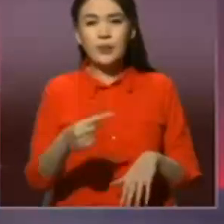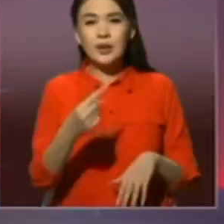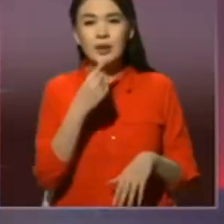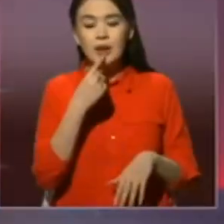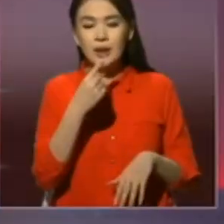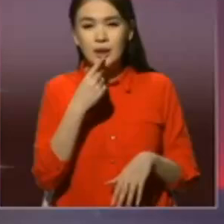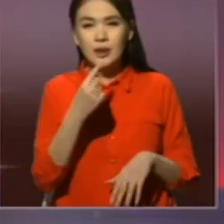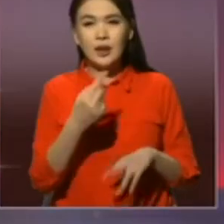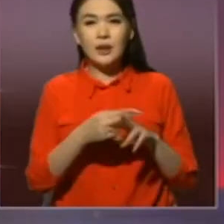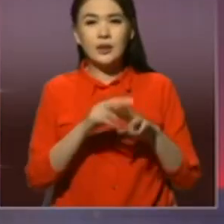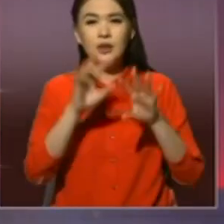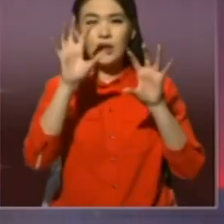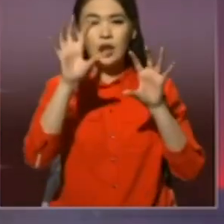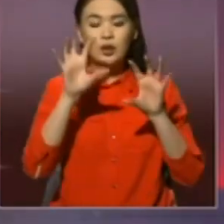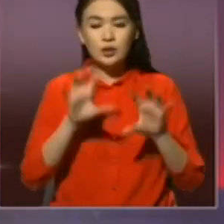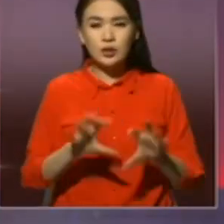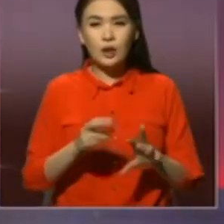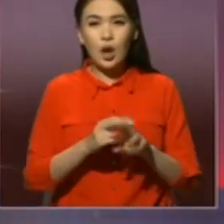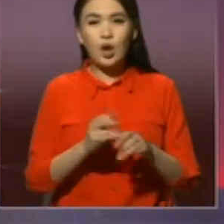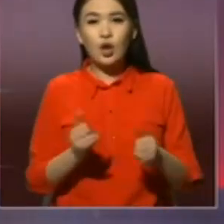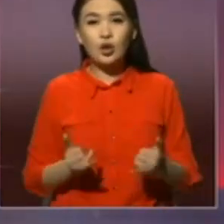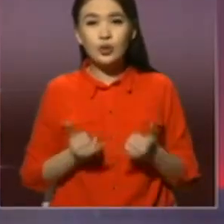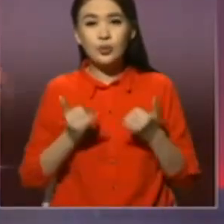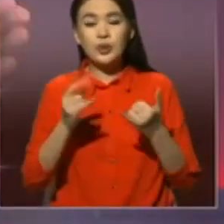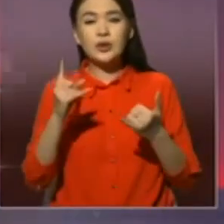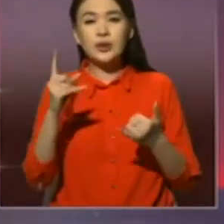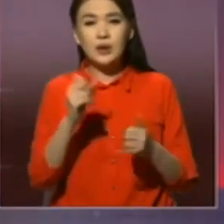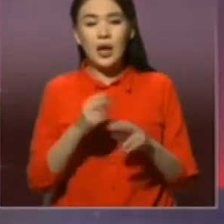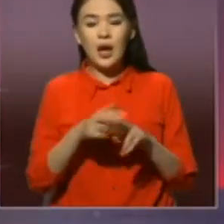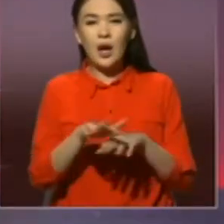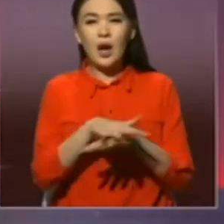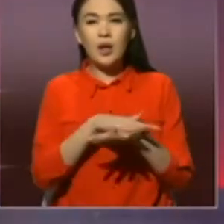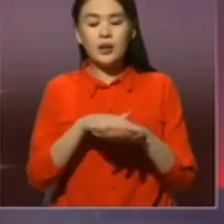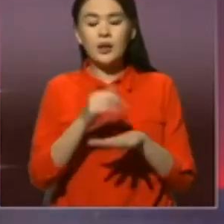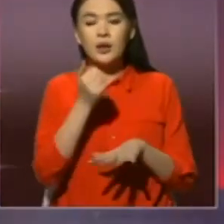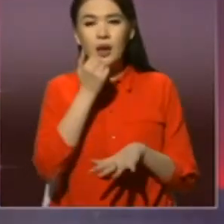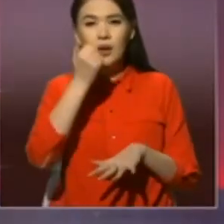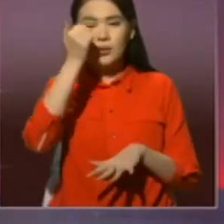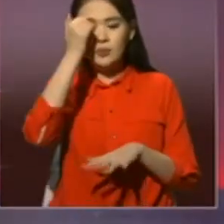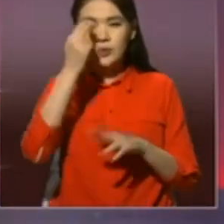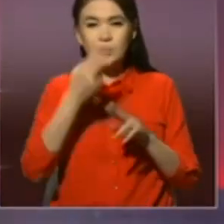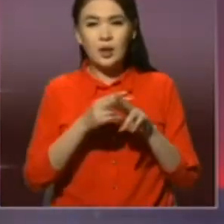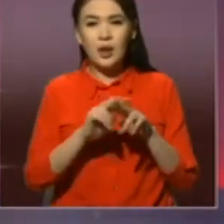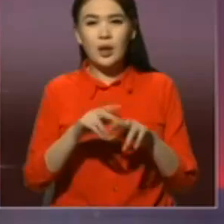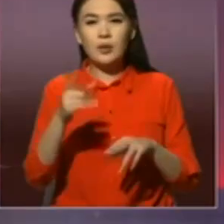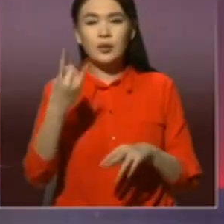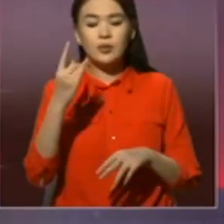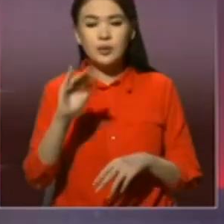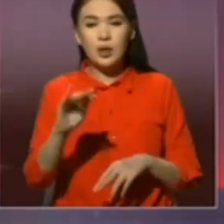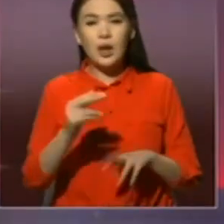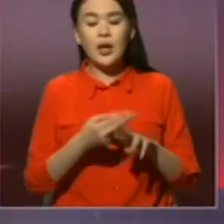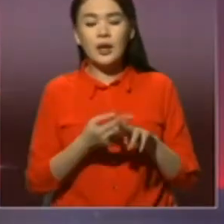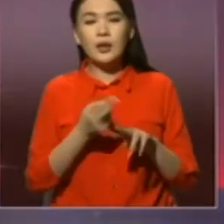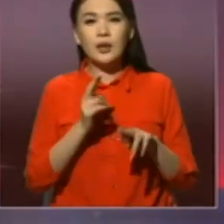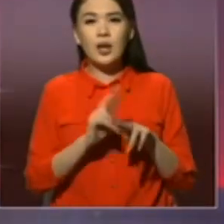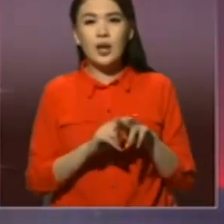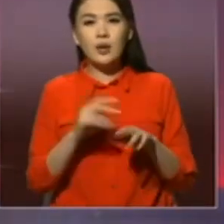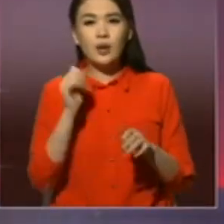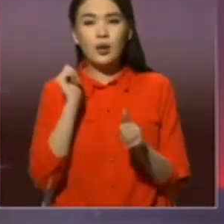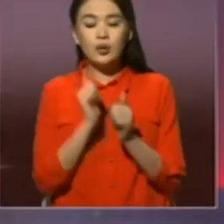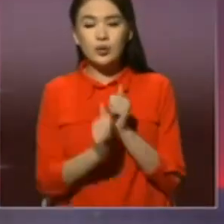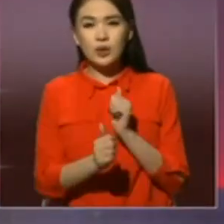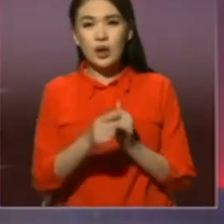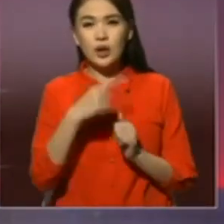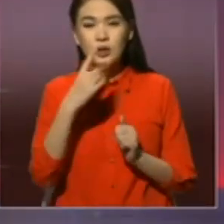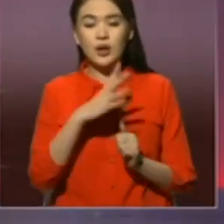мәдениетіне, салт-дәстүріне көрсеткен құрмет үшін халықтың алғысы бұл балаға берілген. Бұл орайда мен үнемі айтам, мысалы